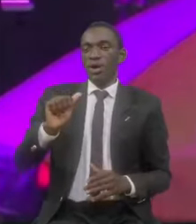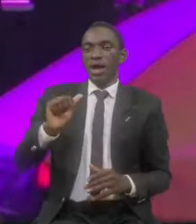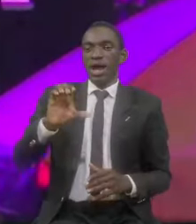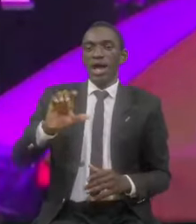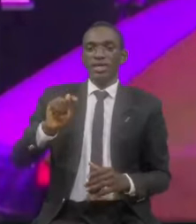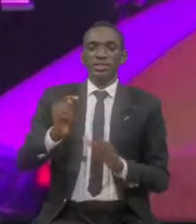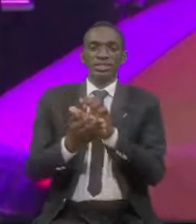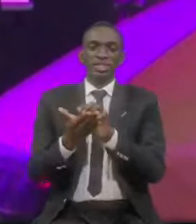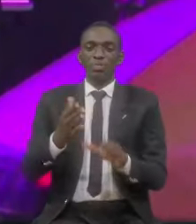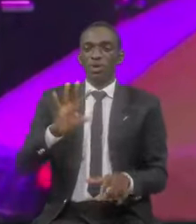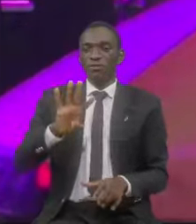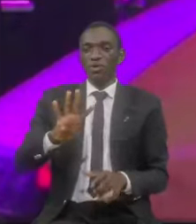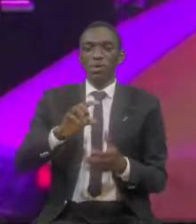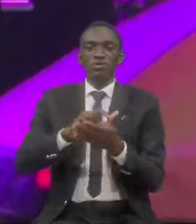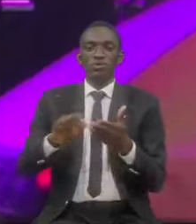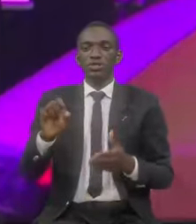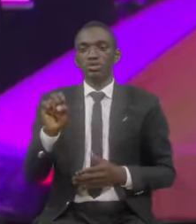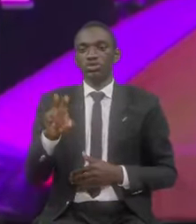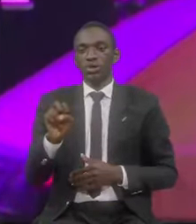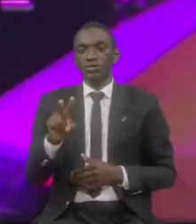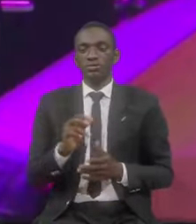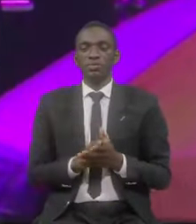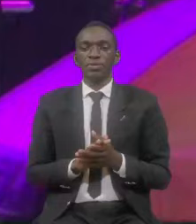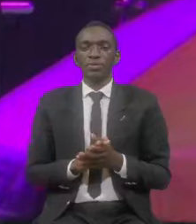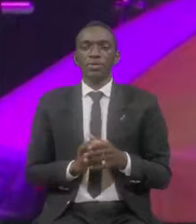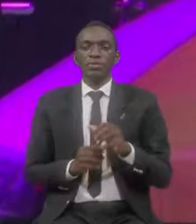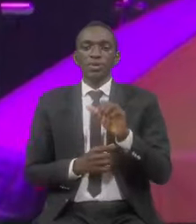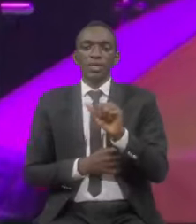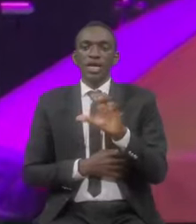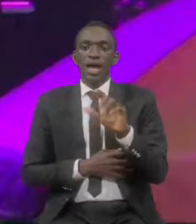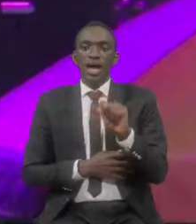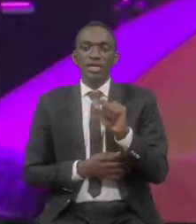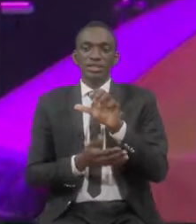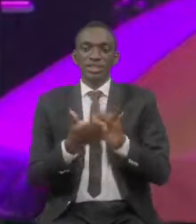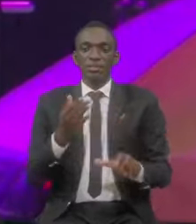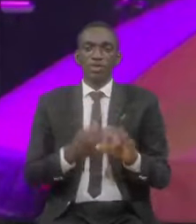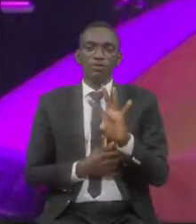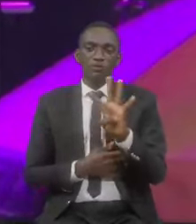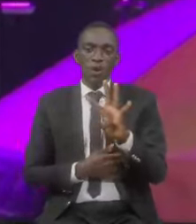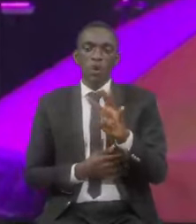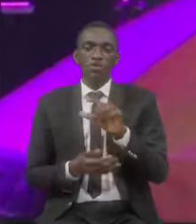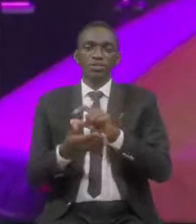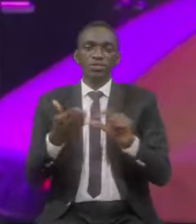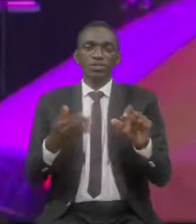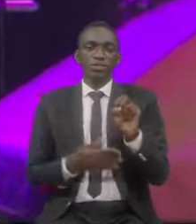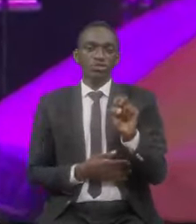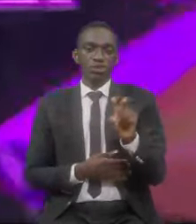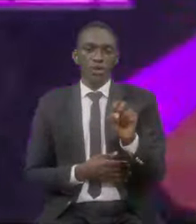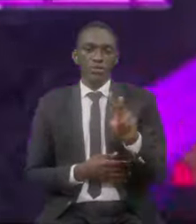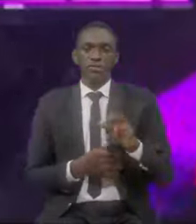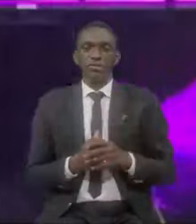Actes chapitre 4, verset 12. Actes 4, verset